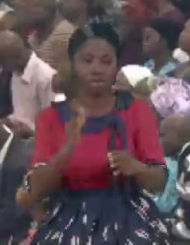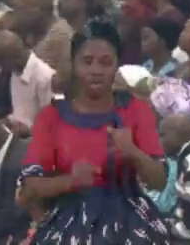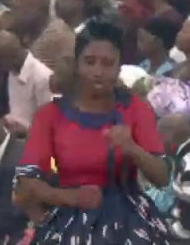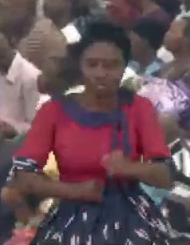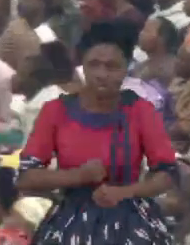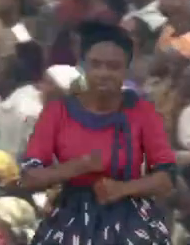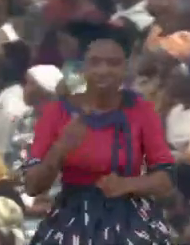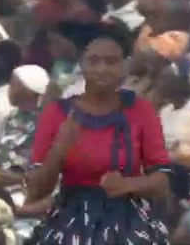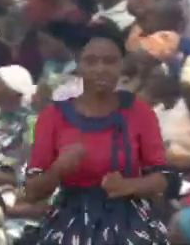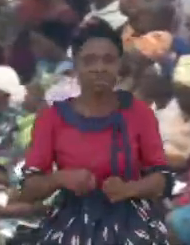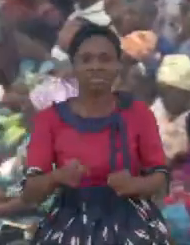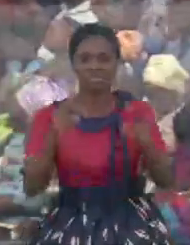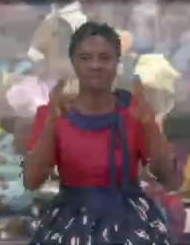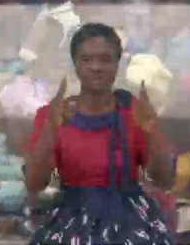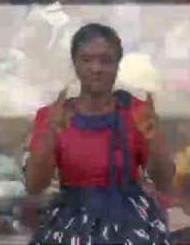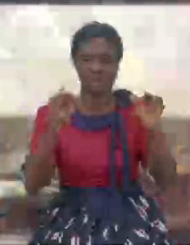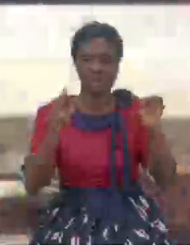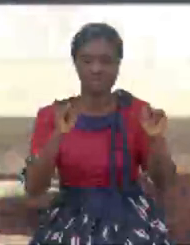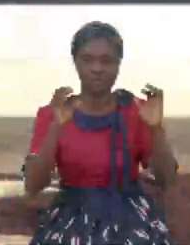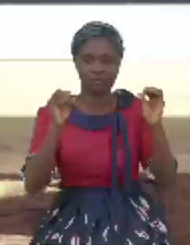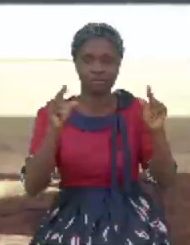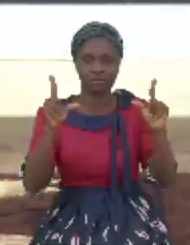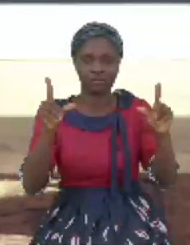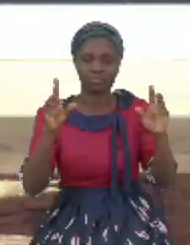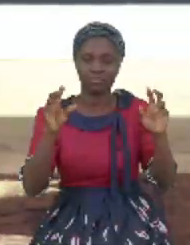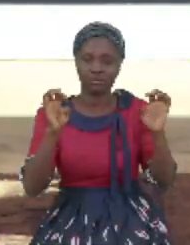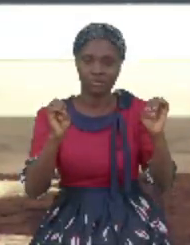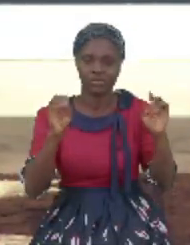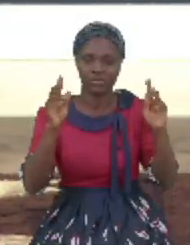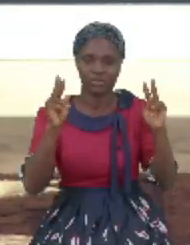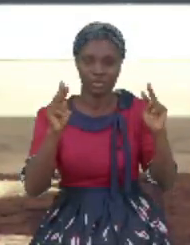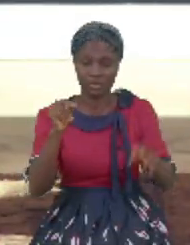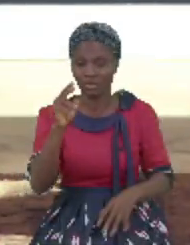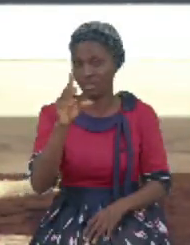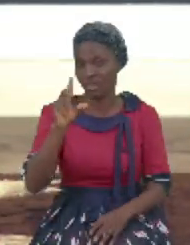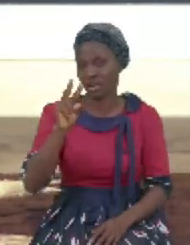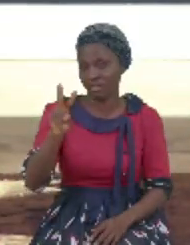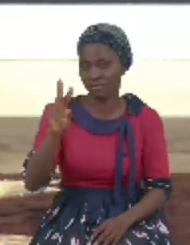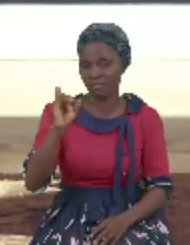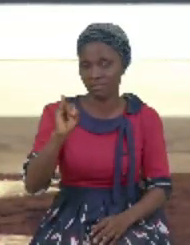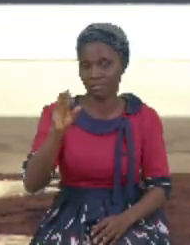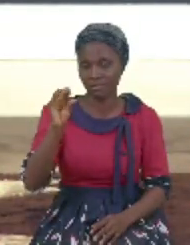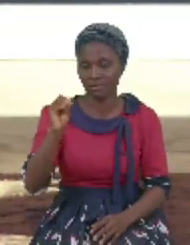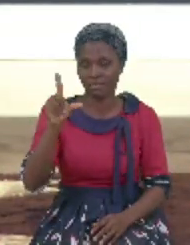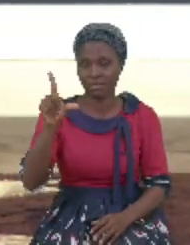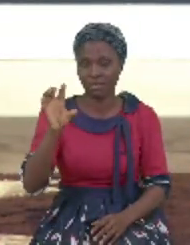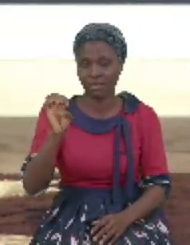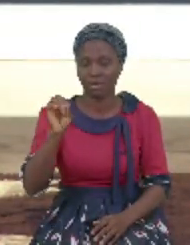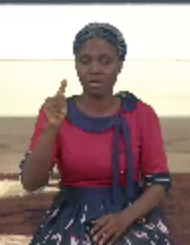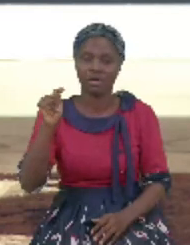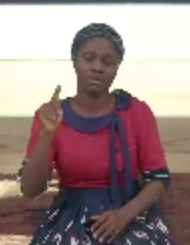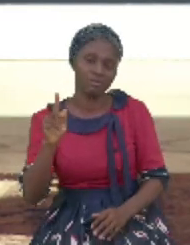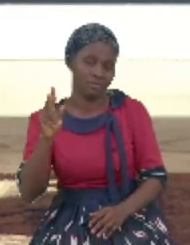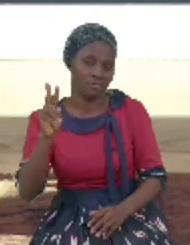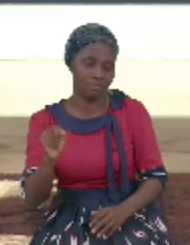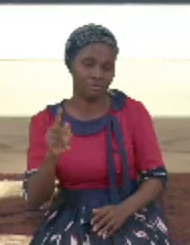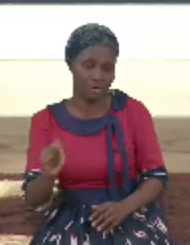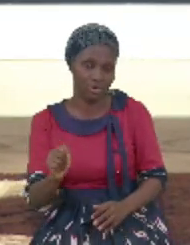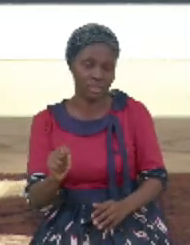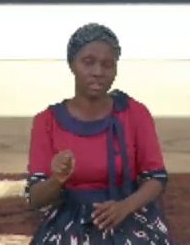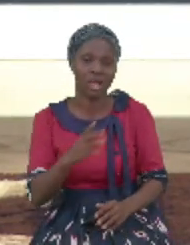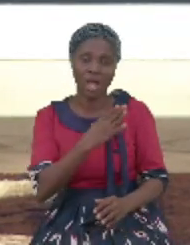violents qui s'en emparent. Même Akab a dit, Ne savez-vous pas